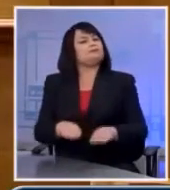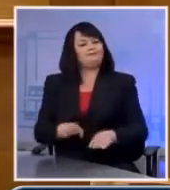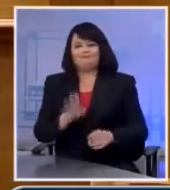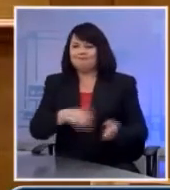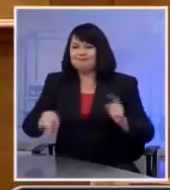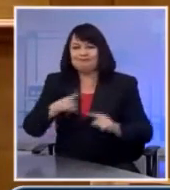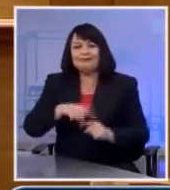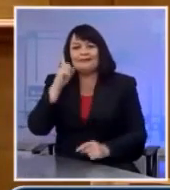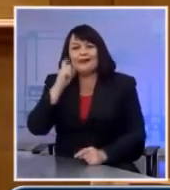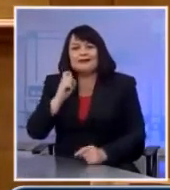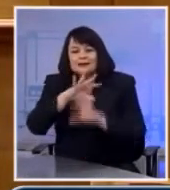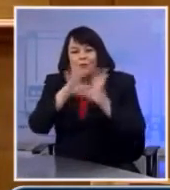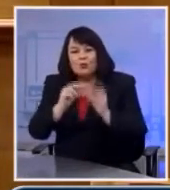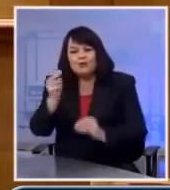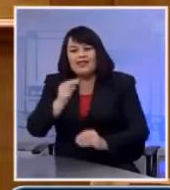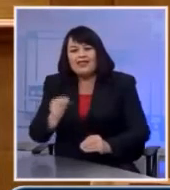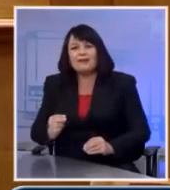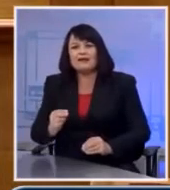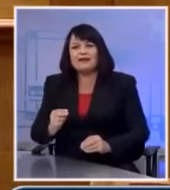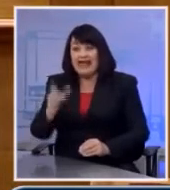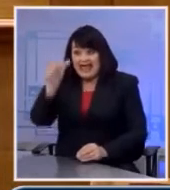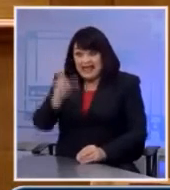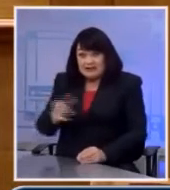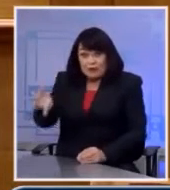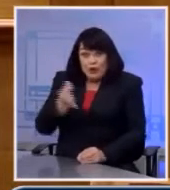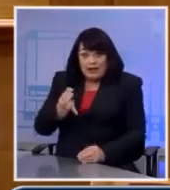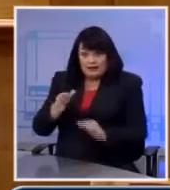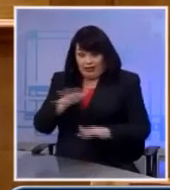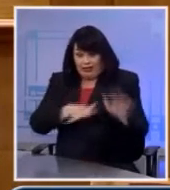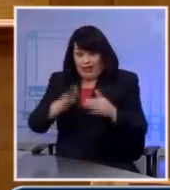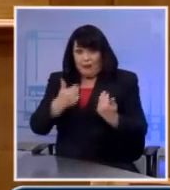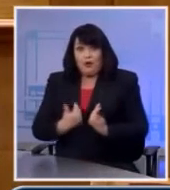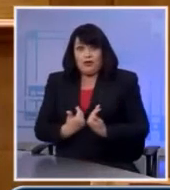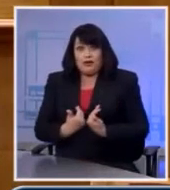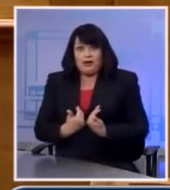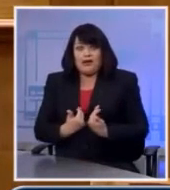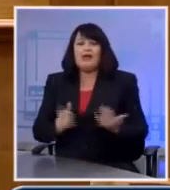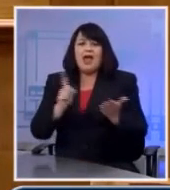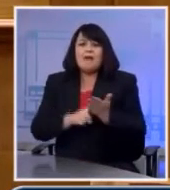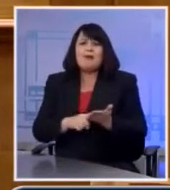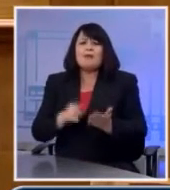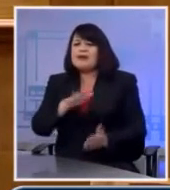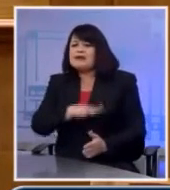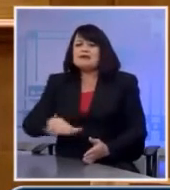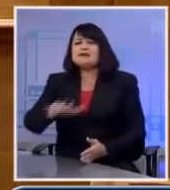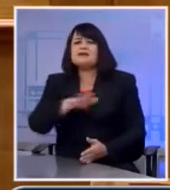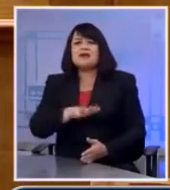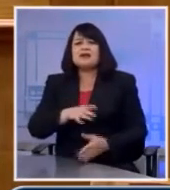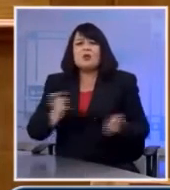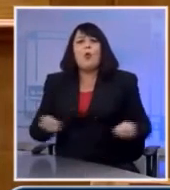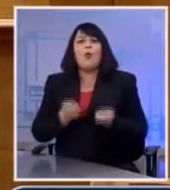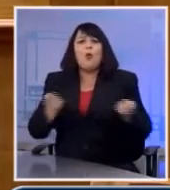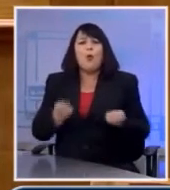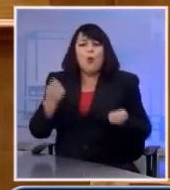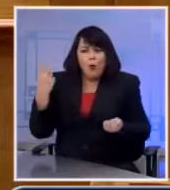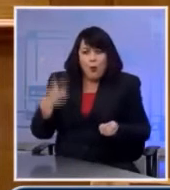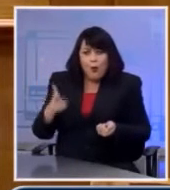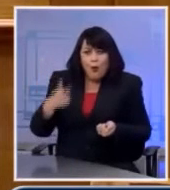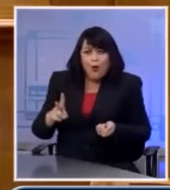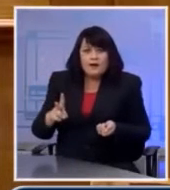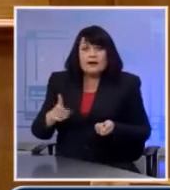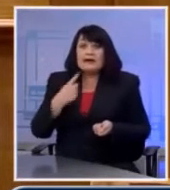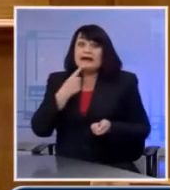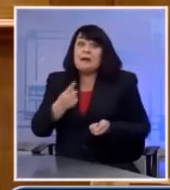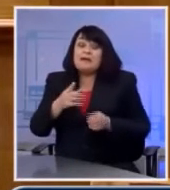λαός. Μιλάτε για διαπλοκή εσείς που θα έπρεπε κανονικά υπό άλλες συνθήκες για όλα τα πεπραγμένα σας να έχετε ζητήσει